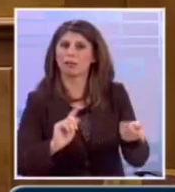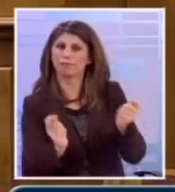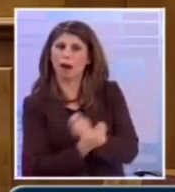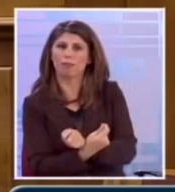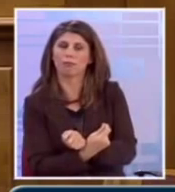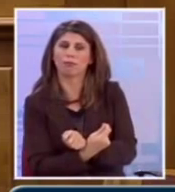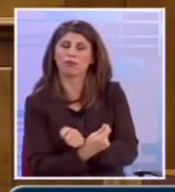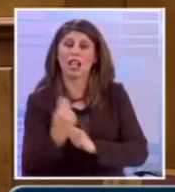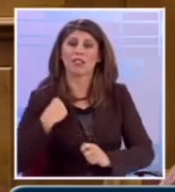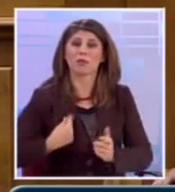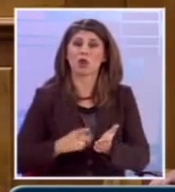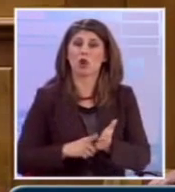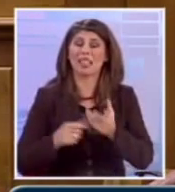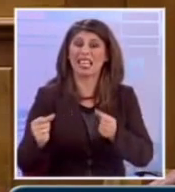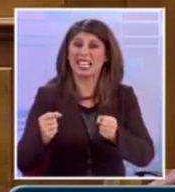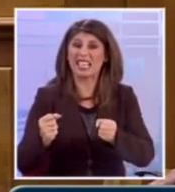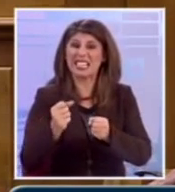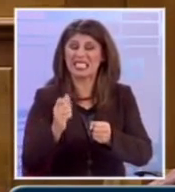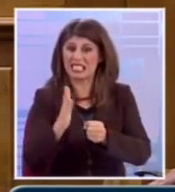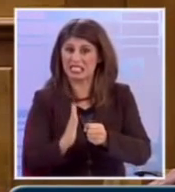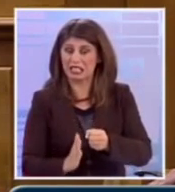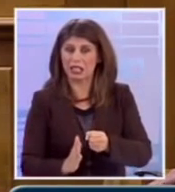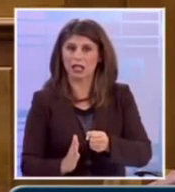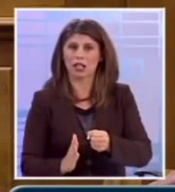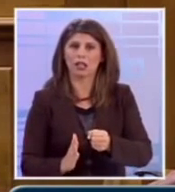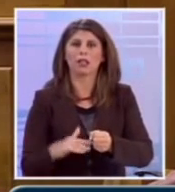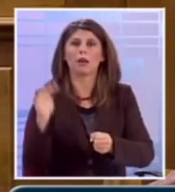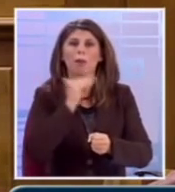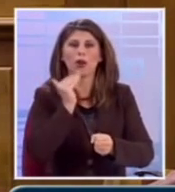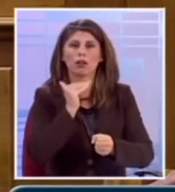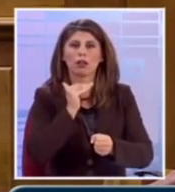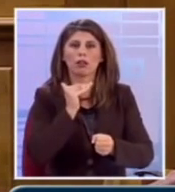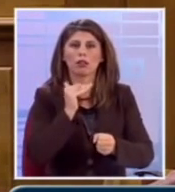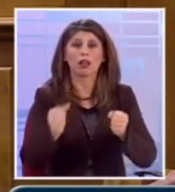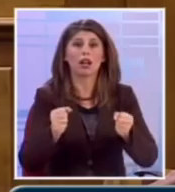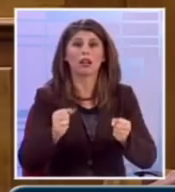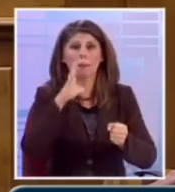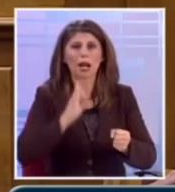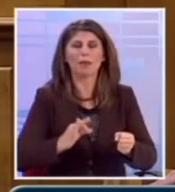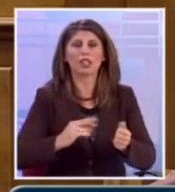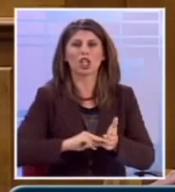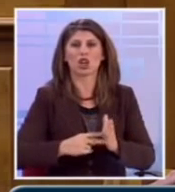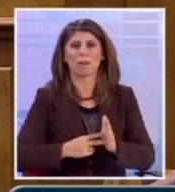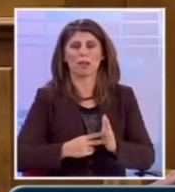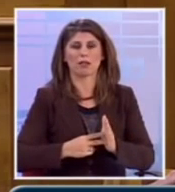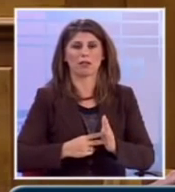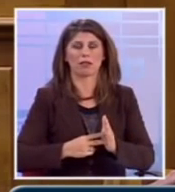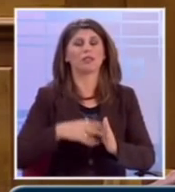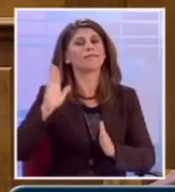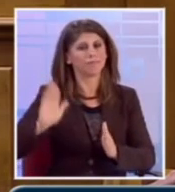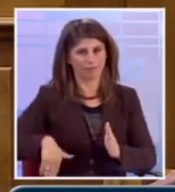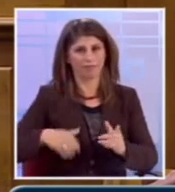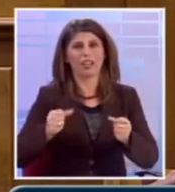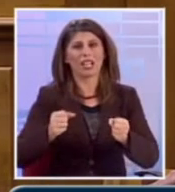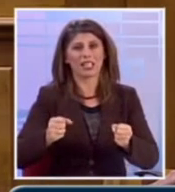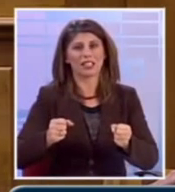Η δημοσιονομική κρίση με τη σειρά της έγινε πολύ γρήγορα κρίση της πραγματικής οικονομίας και στο τέλος